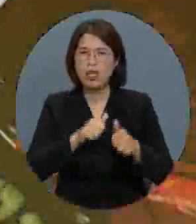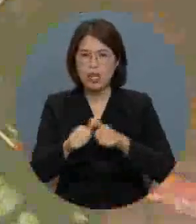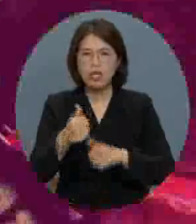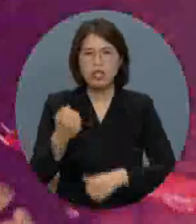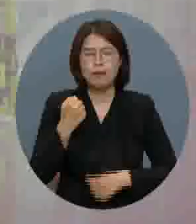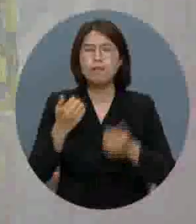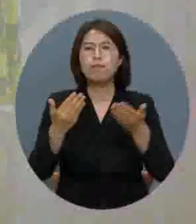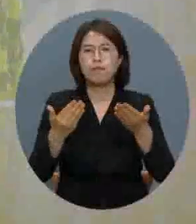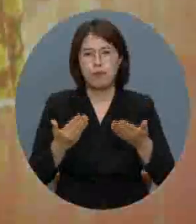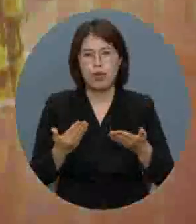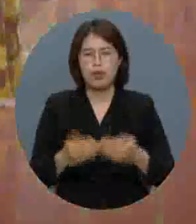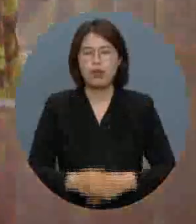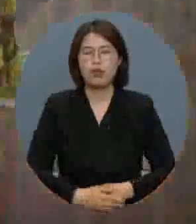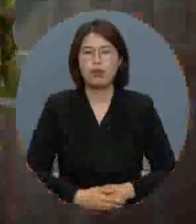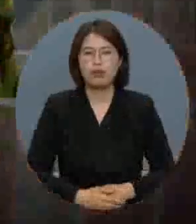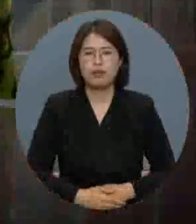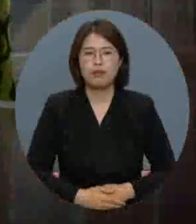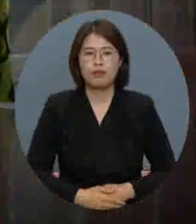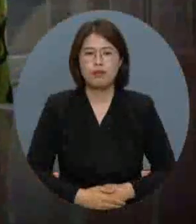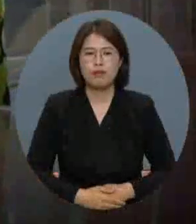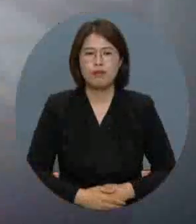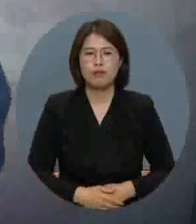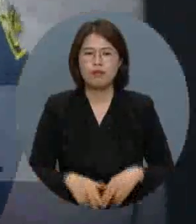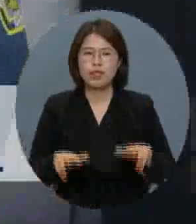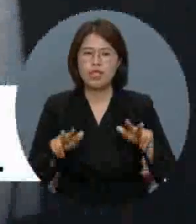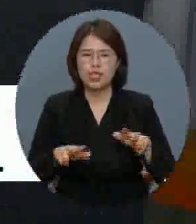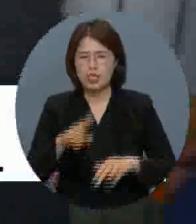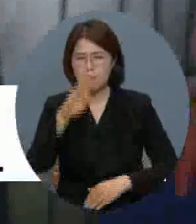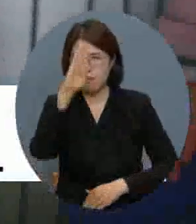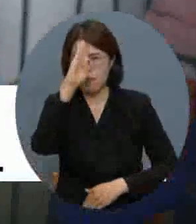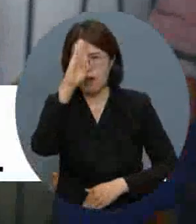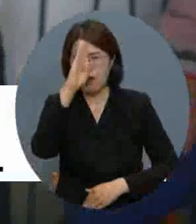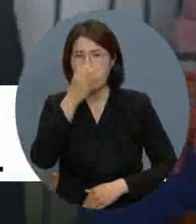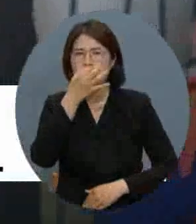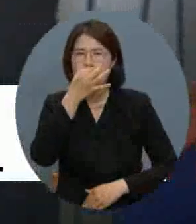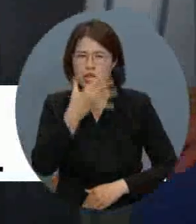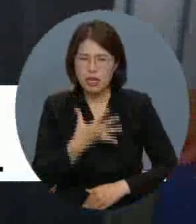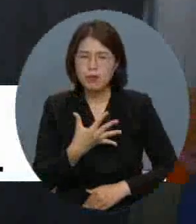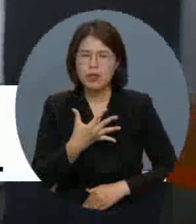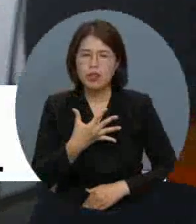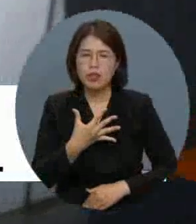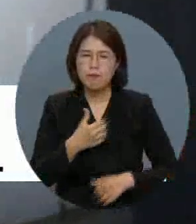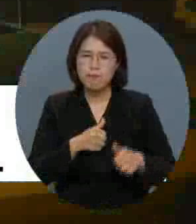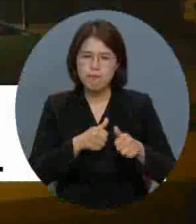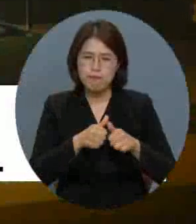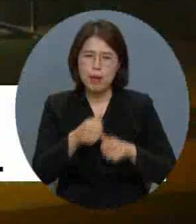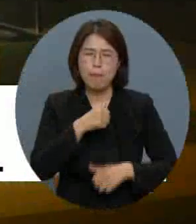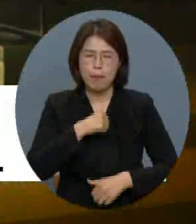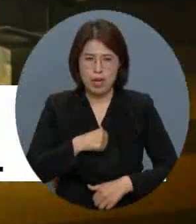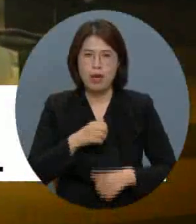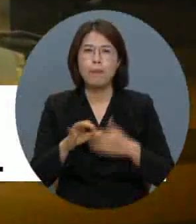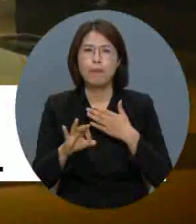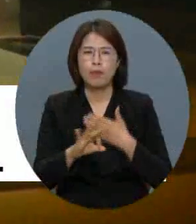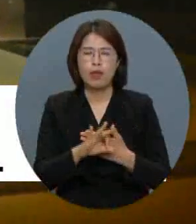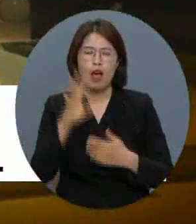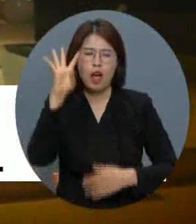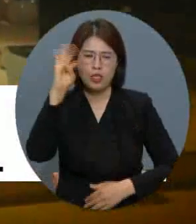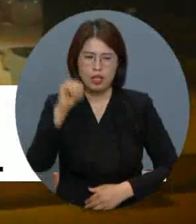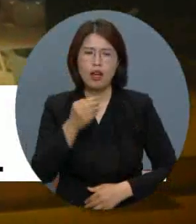얻었습니다. 지금 힘든 이런 고난들을 잘 견디고 나면 언젠가 너도